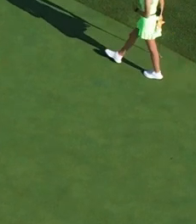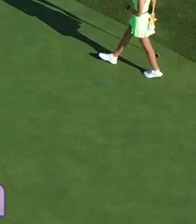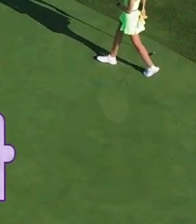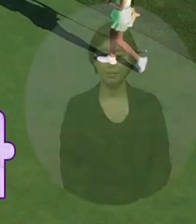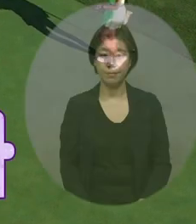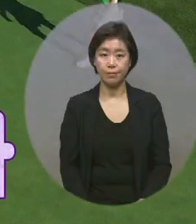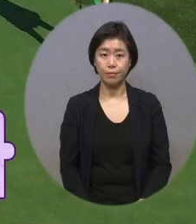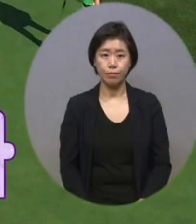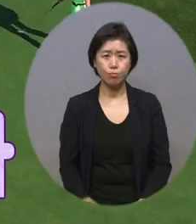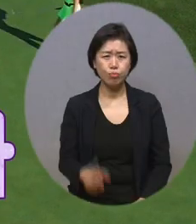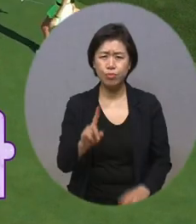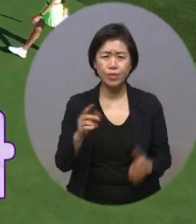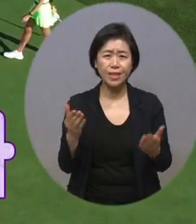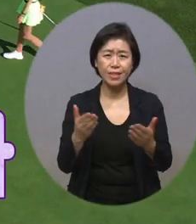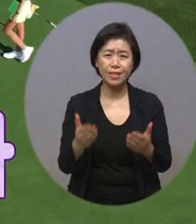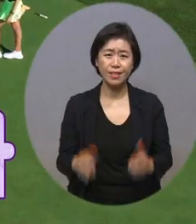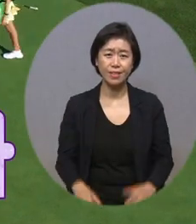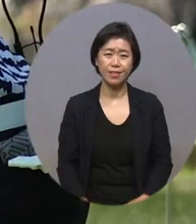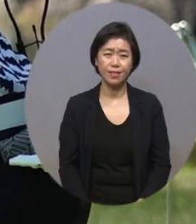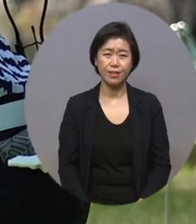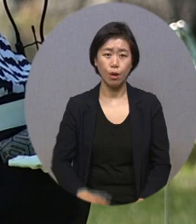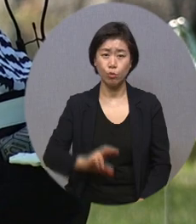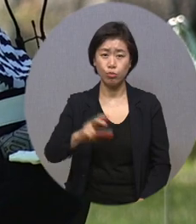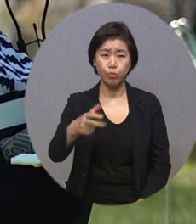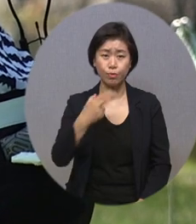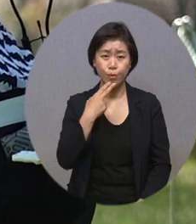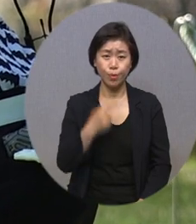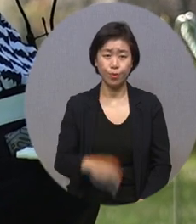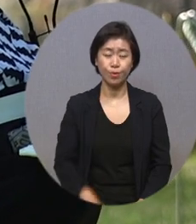우와, 이게 뭐 선일이고? 안 굴러, 안 굴러.